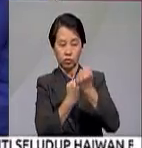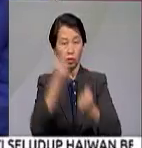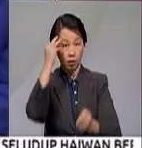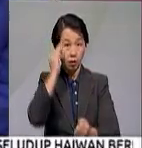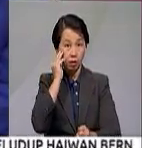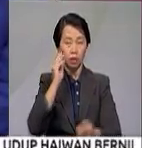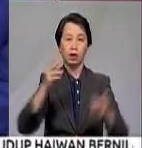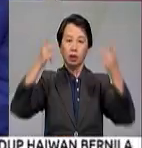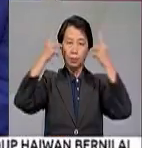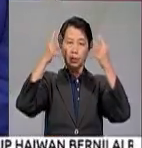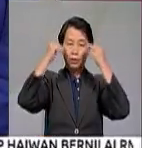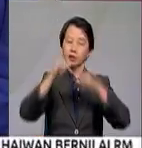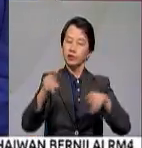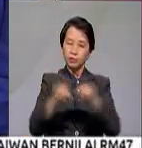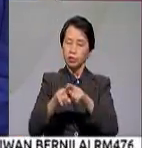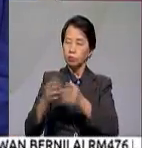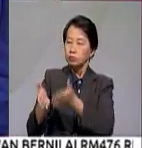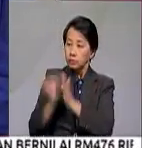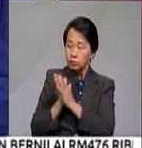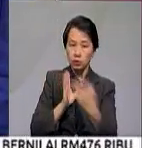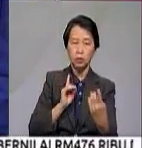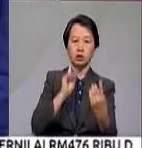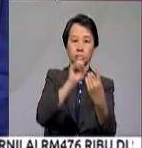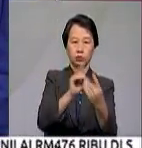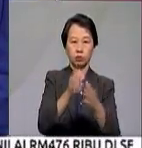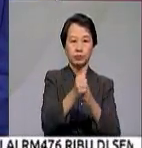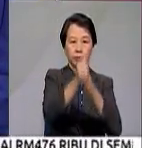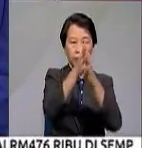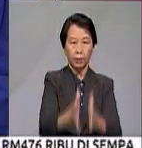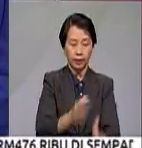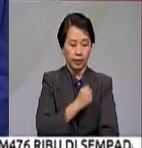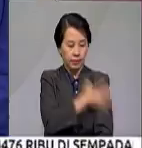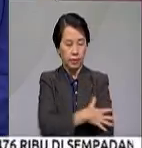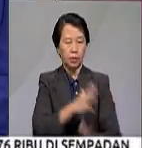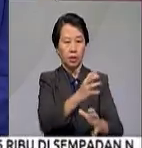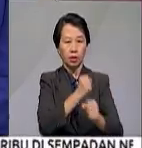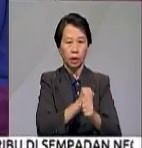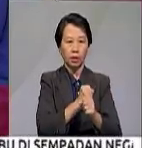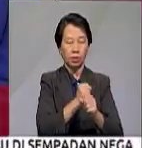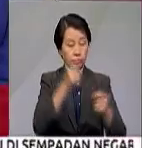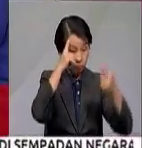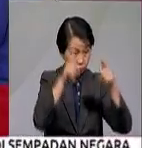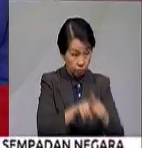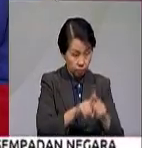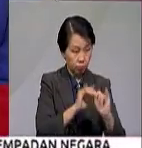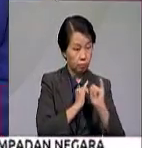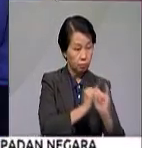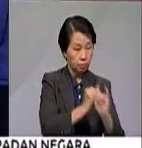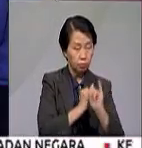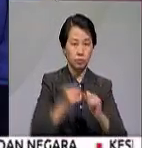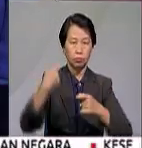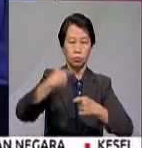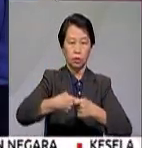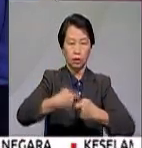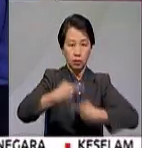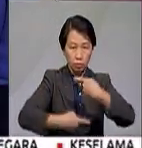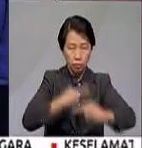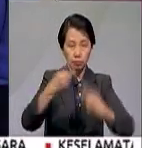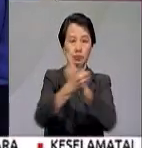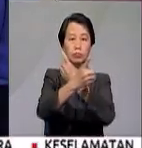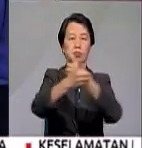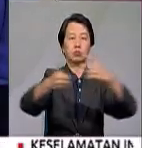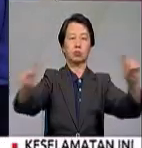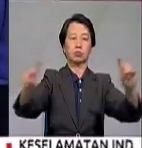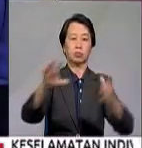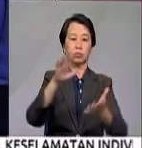Perdana Menteri juga diminta bertemu para pemimpin Palestin bagi mendapatkan kata sepakat mereka berkaitan proses demokrasi itu.